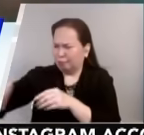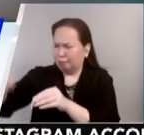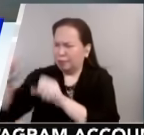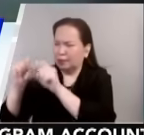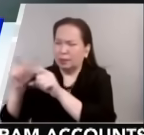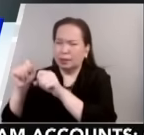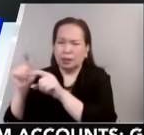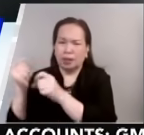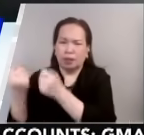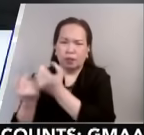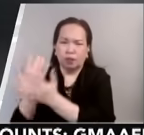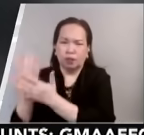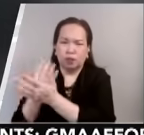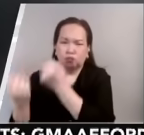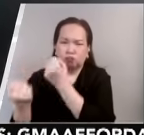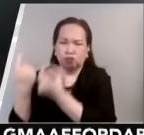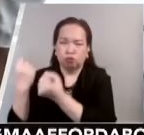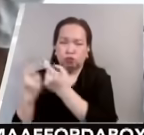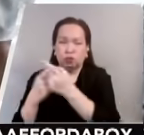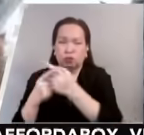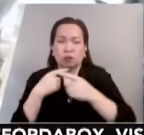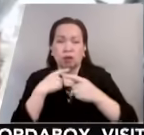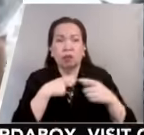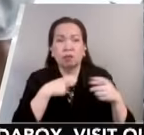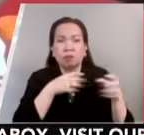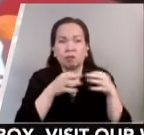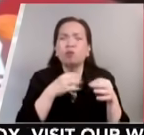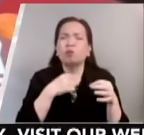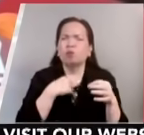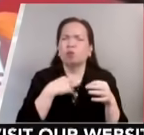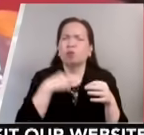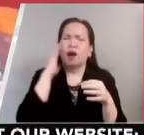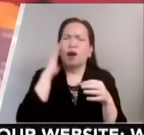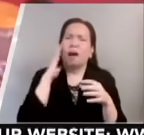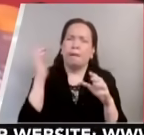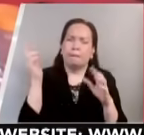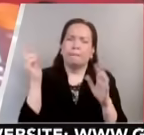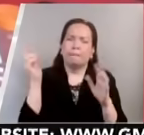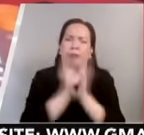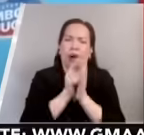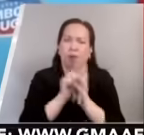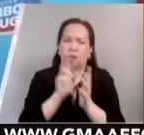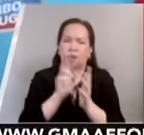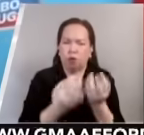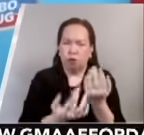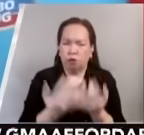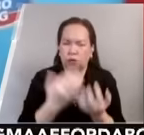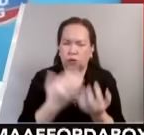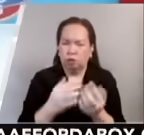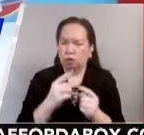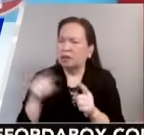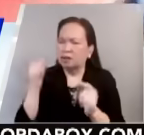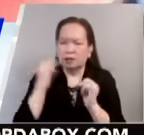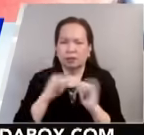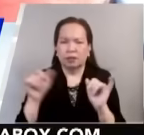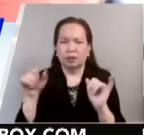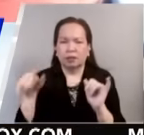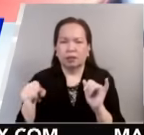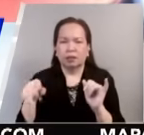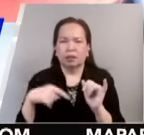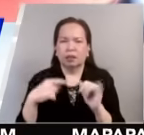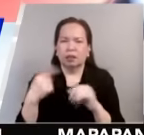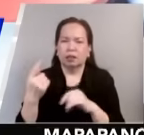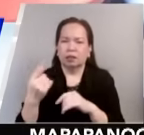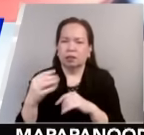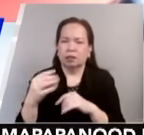doon paliwanag ng tindera alam niyang bawal ang paggamit ng apoy malapit sa tindahan ng mga paputok pero mapilit daw ang kanyang mga